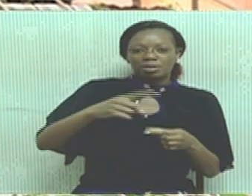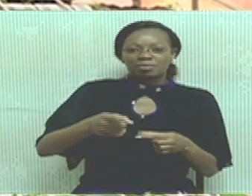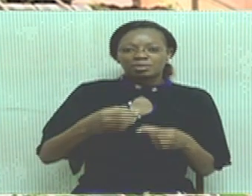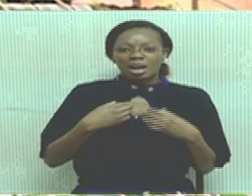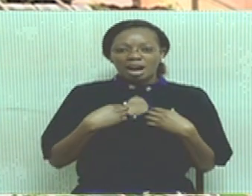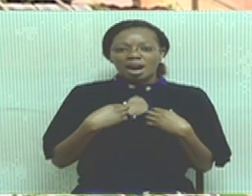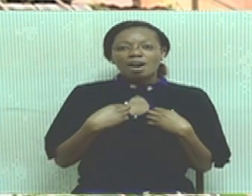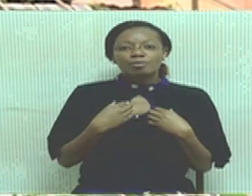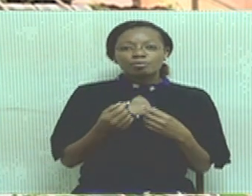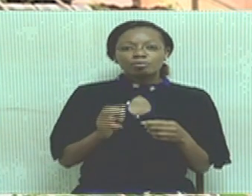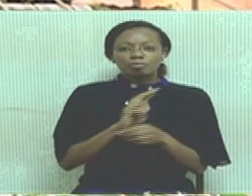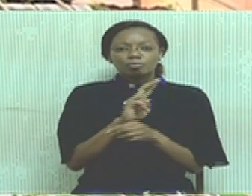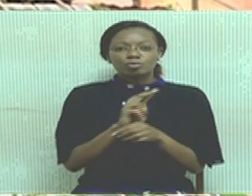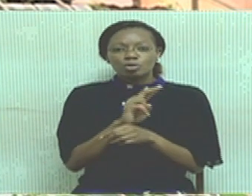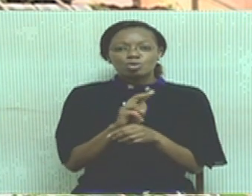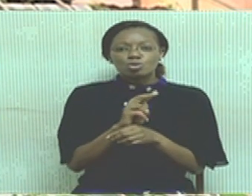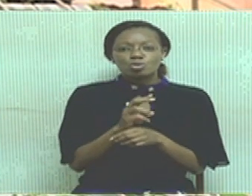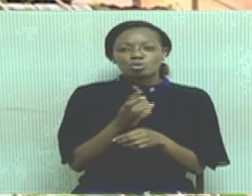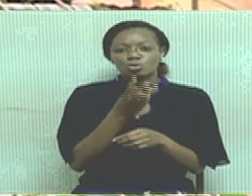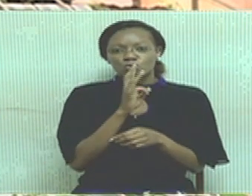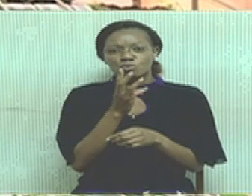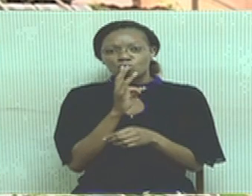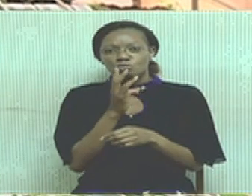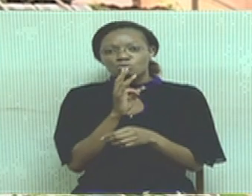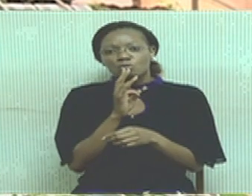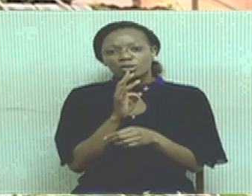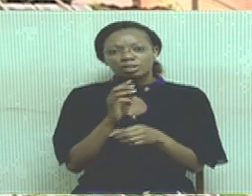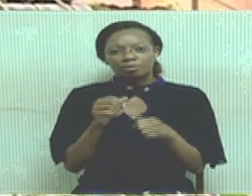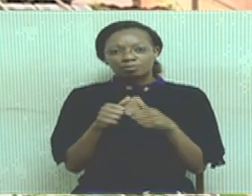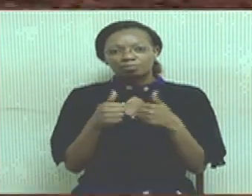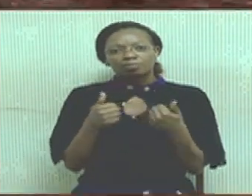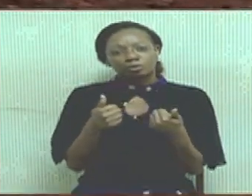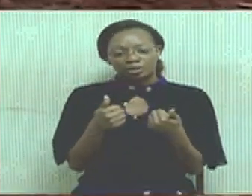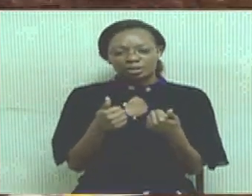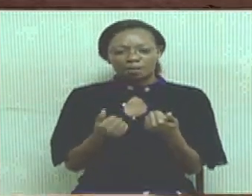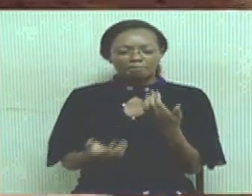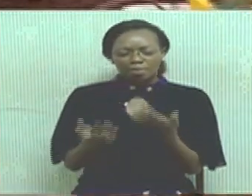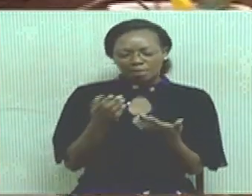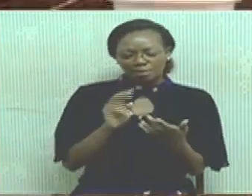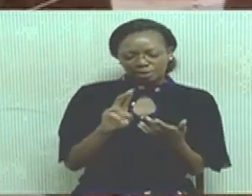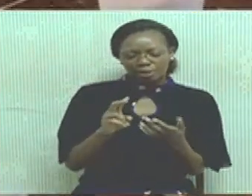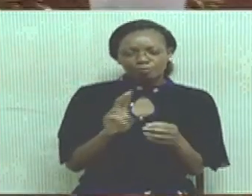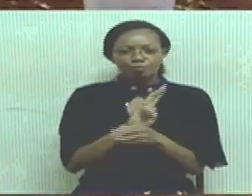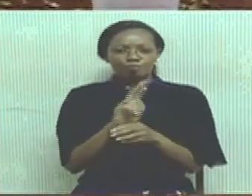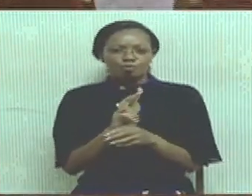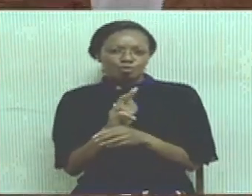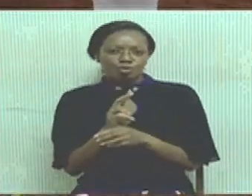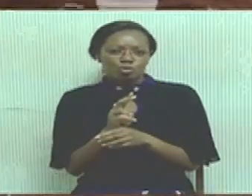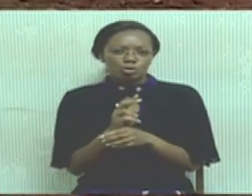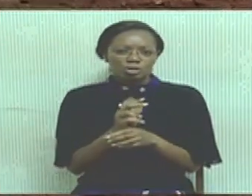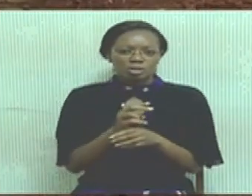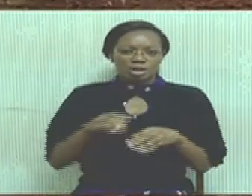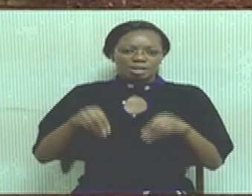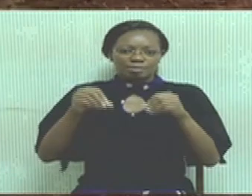zinatumiwa maji kuhold strawberries. Zote ni aina nyingi za kukuza strawberries. Iwapo unatumia aina ya